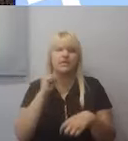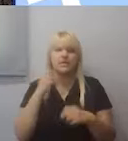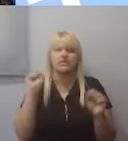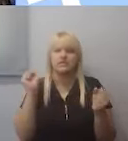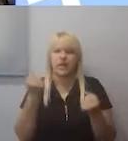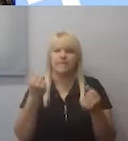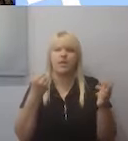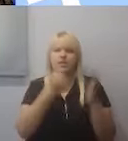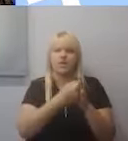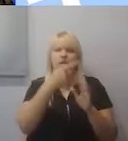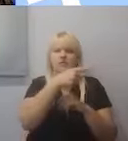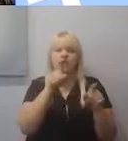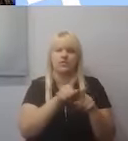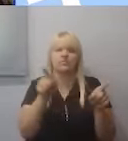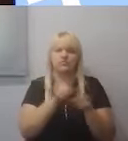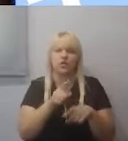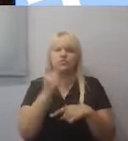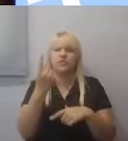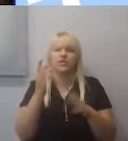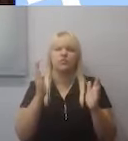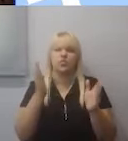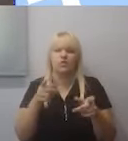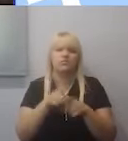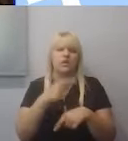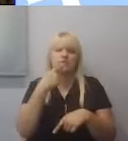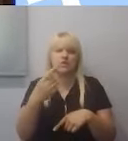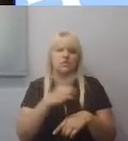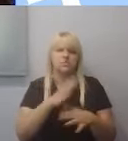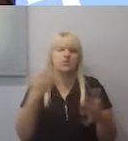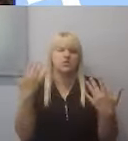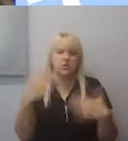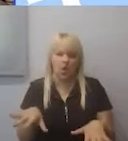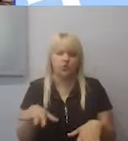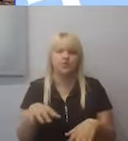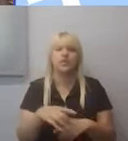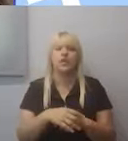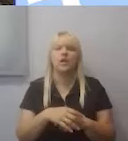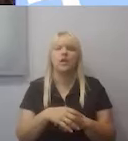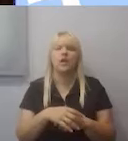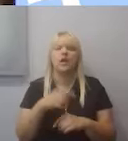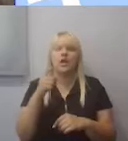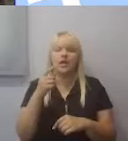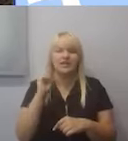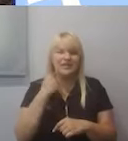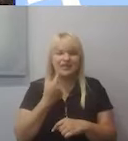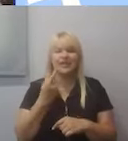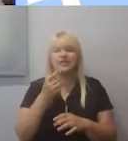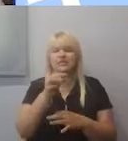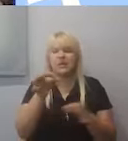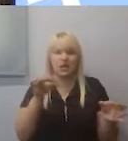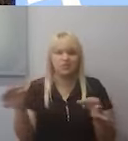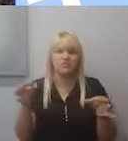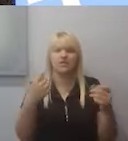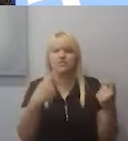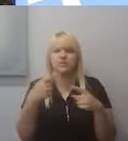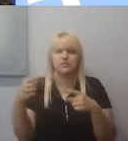par to pašu vienu joslu ko jau es esmu teikusi katrā rīgas apkaimē ir pilnīgi cita situācija un vai ir